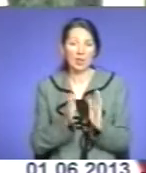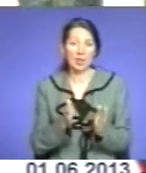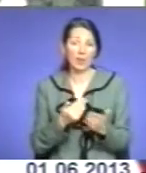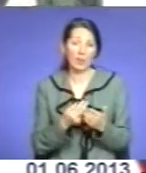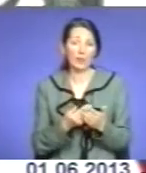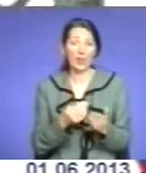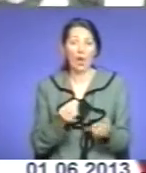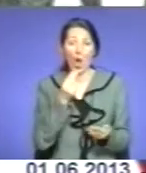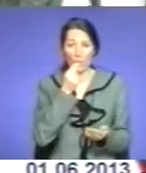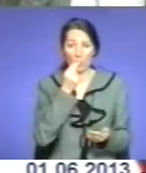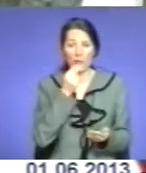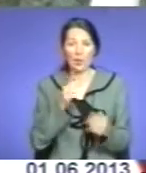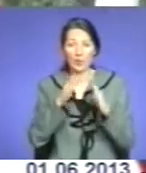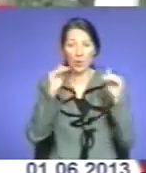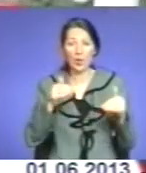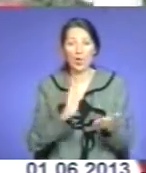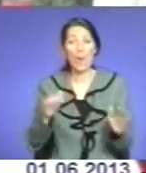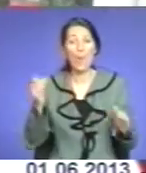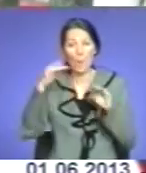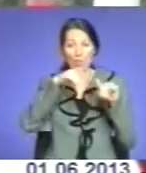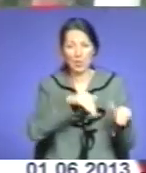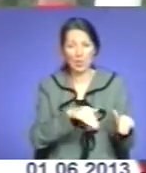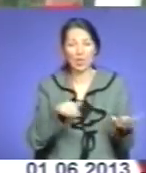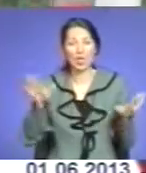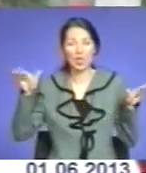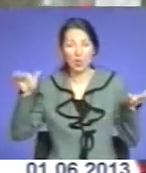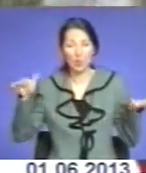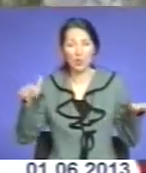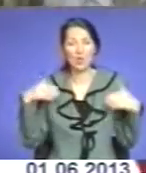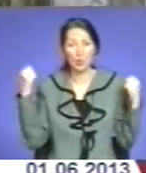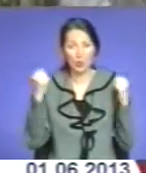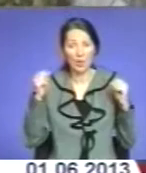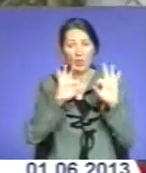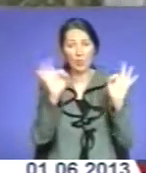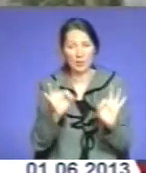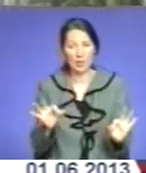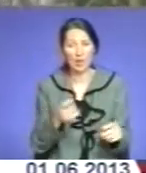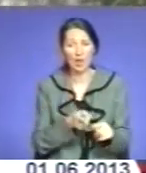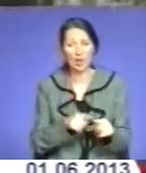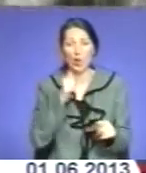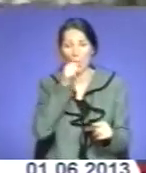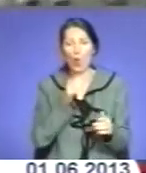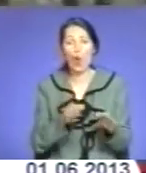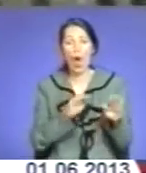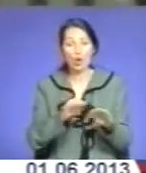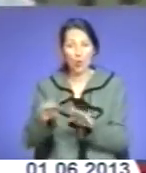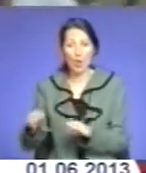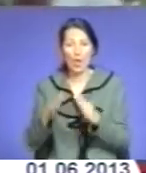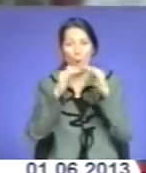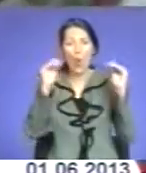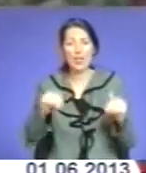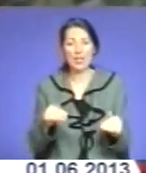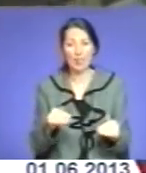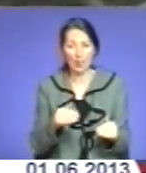Табори бувають морські, летунські, спортивні, мистецькі. В області цього року розгорнуть корінні табори, кожен з них житиме за